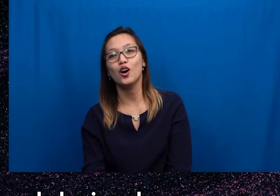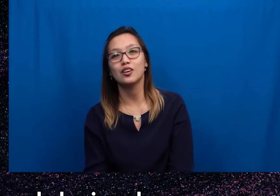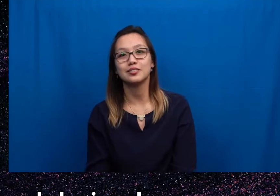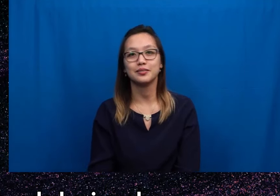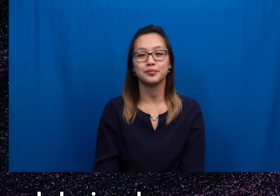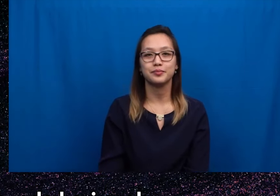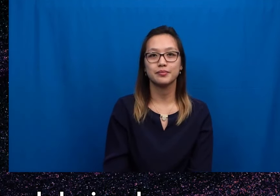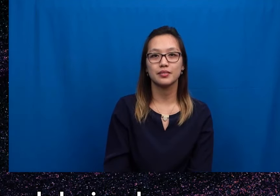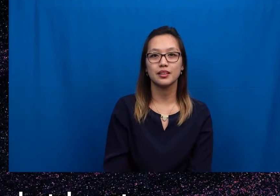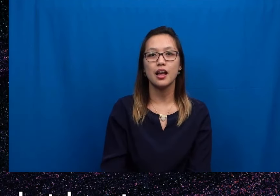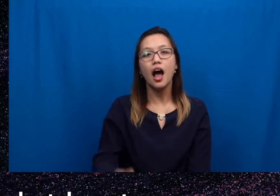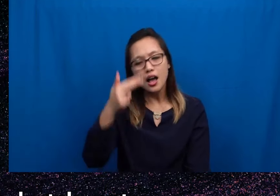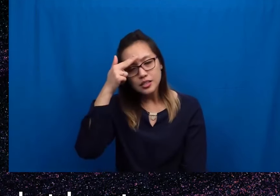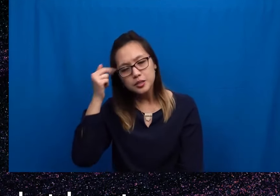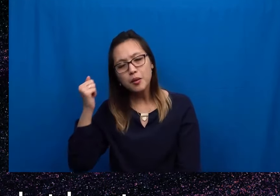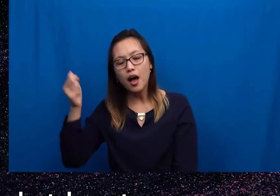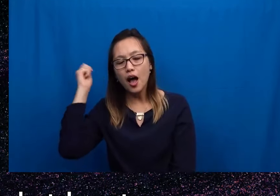esok.